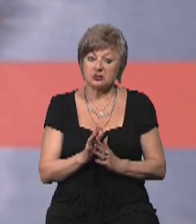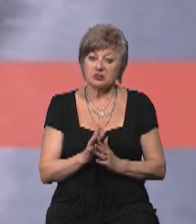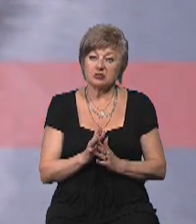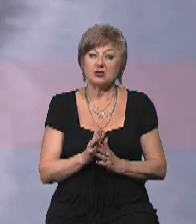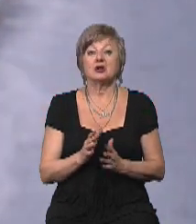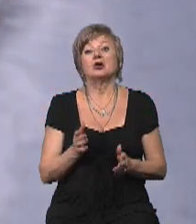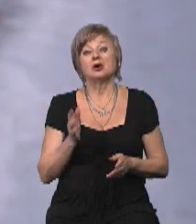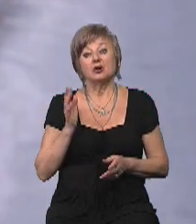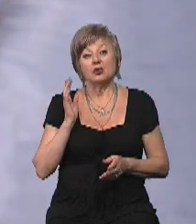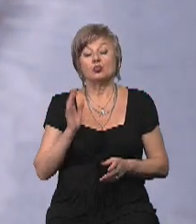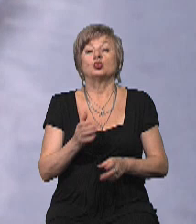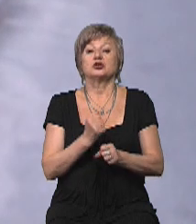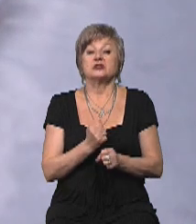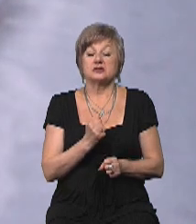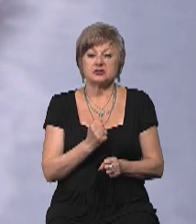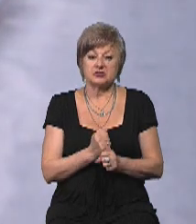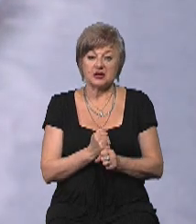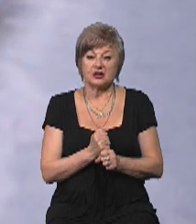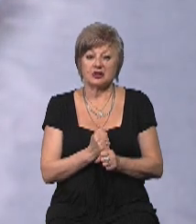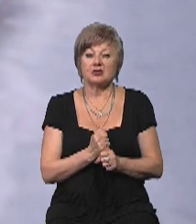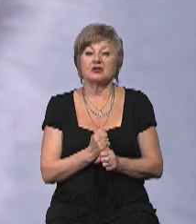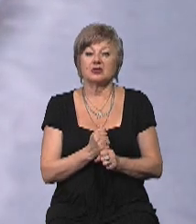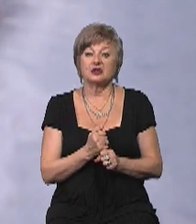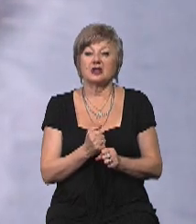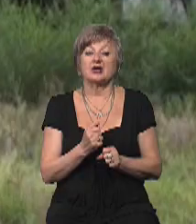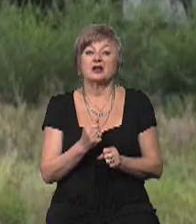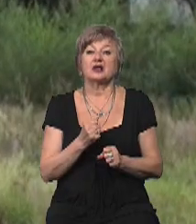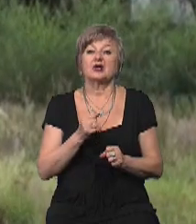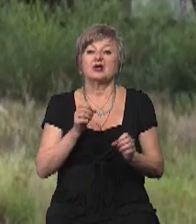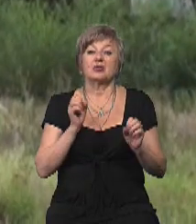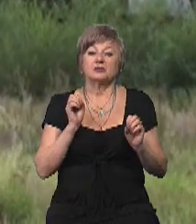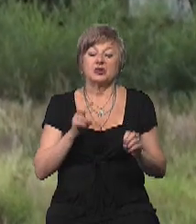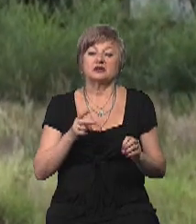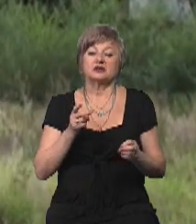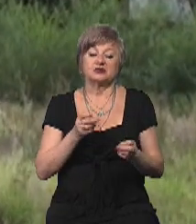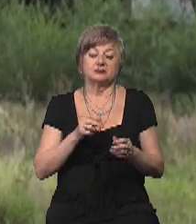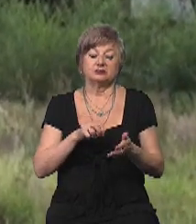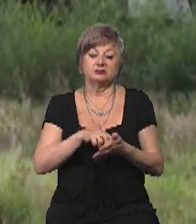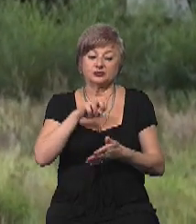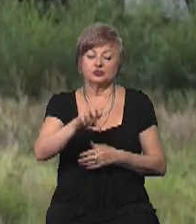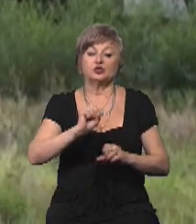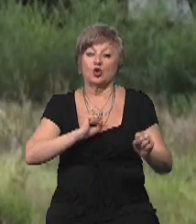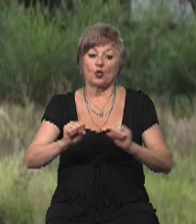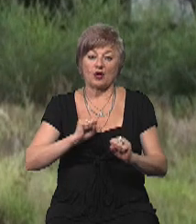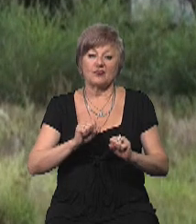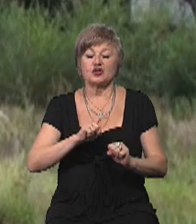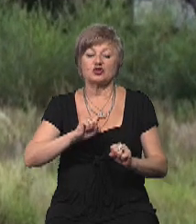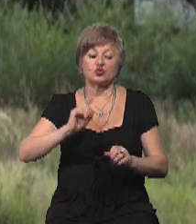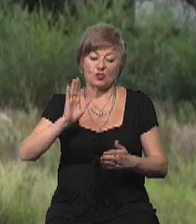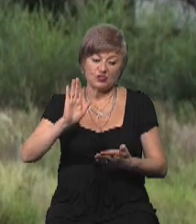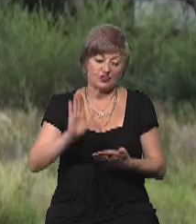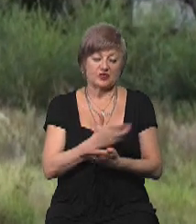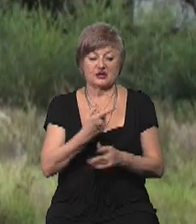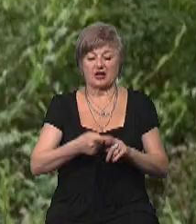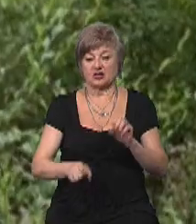Наразі буде зроблено інспекцію з благоустрою, буде складено вимогу та направлено керівництво на усунення виявлених